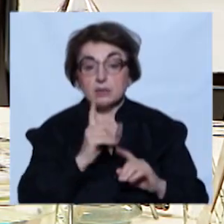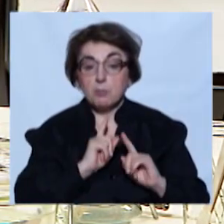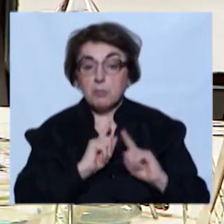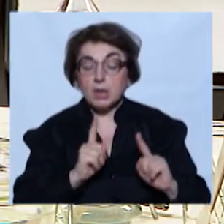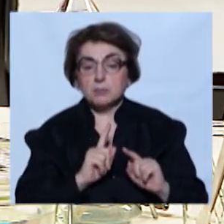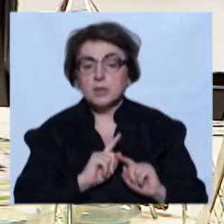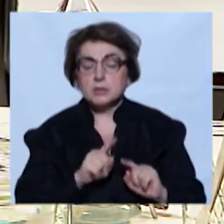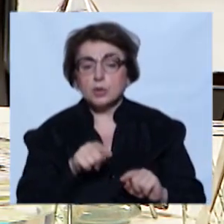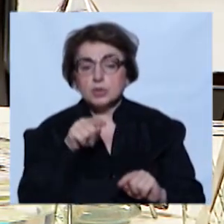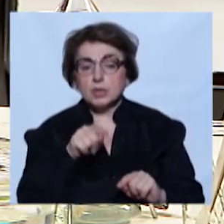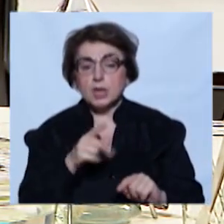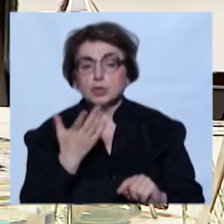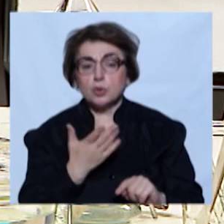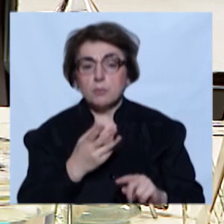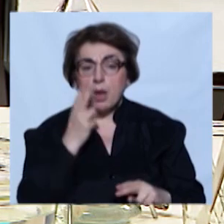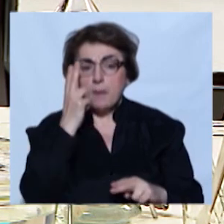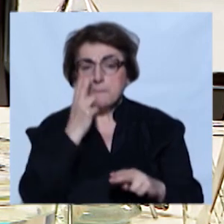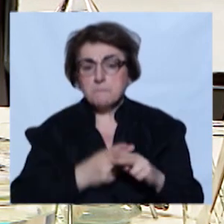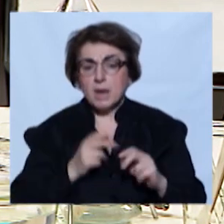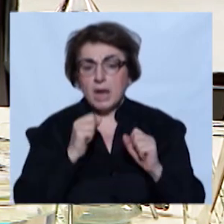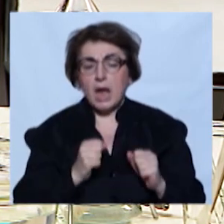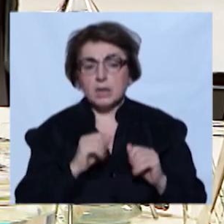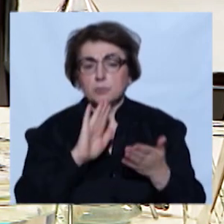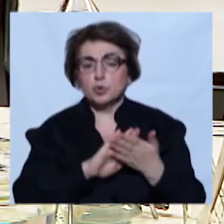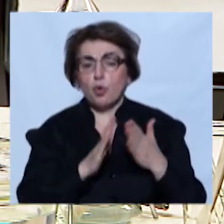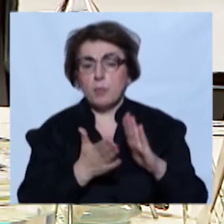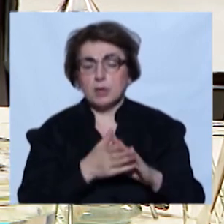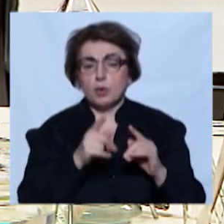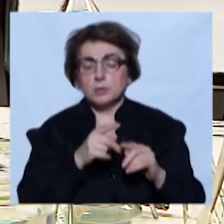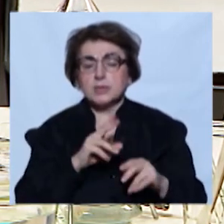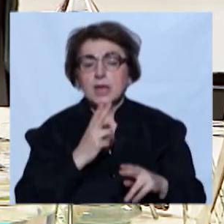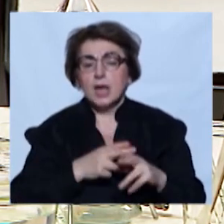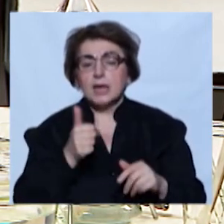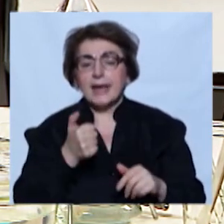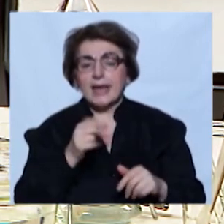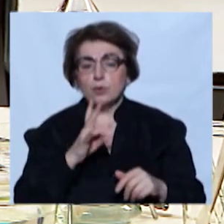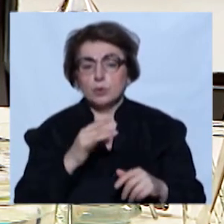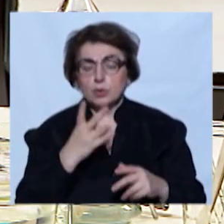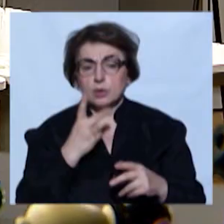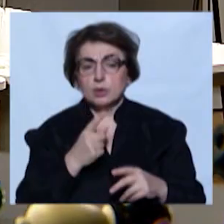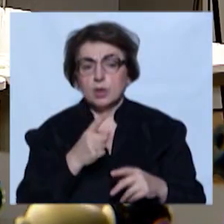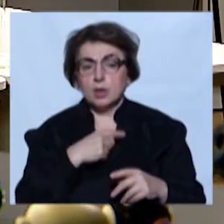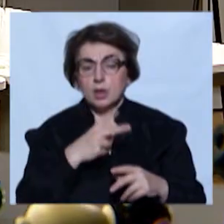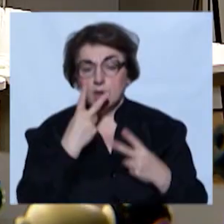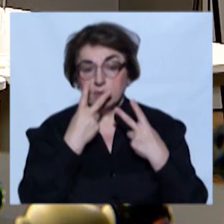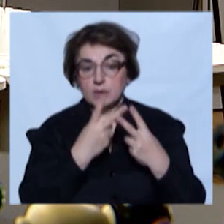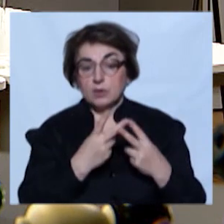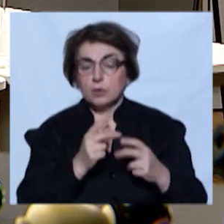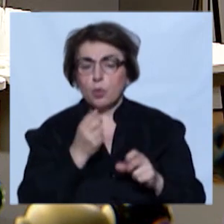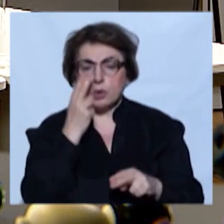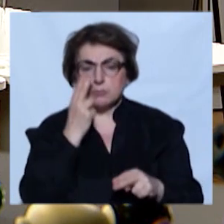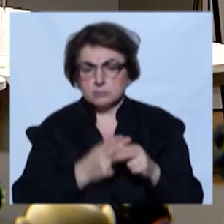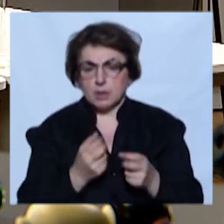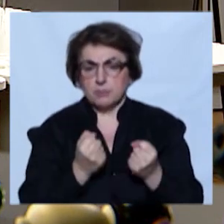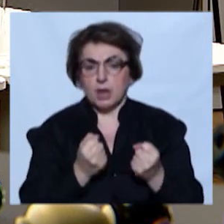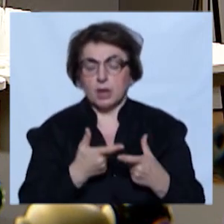საოცარია ის, რომ მყარი აგრეგატული მდგომარეობით ყინული. ნახეთ, მე მინდა რომ სიმკვრივე შევხედოთ, ჯერ მე